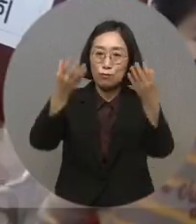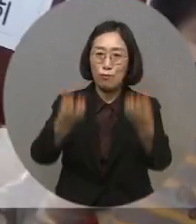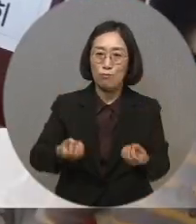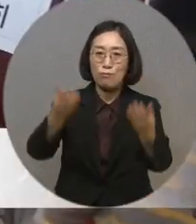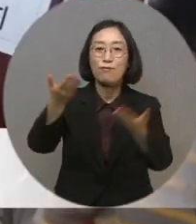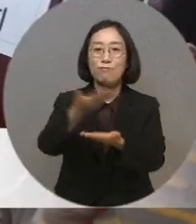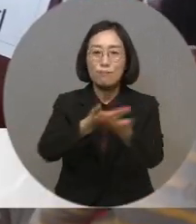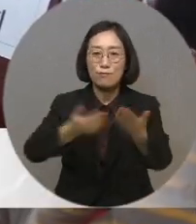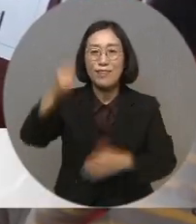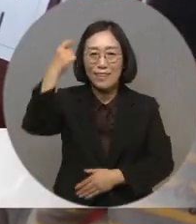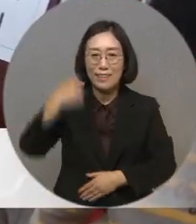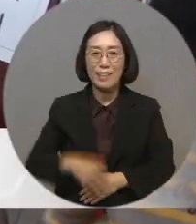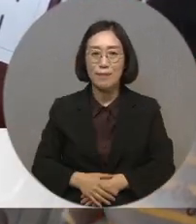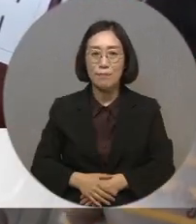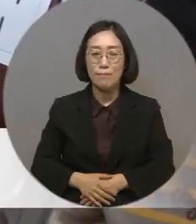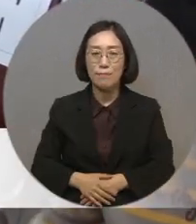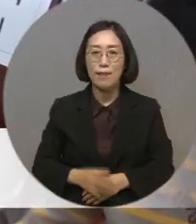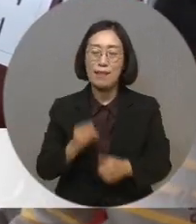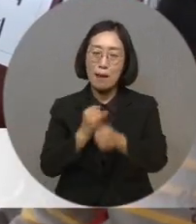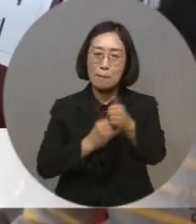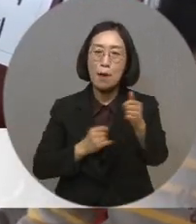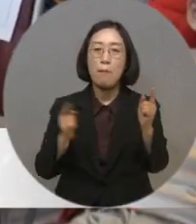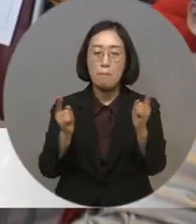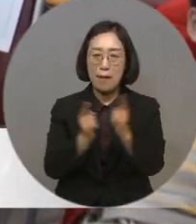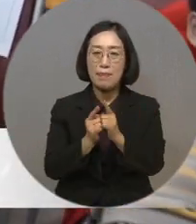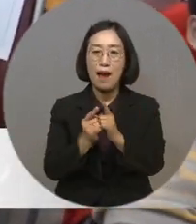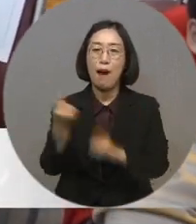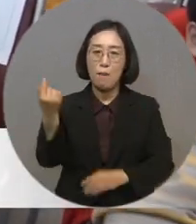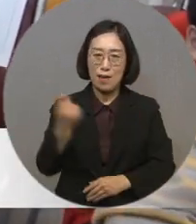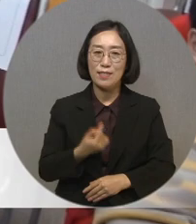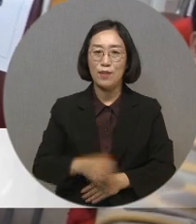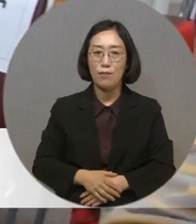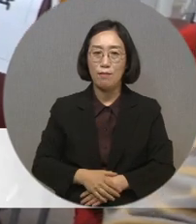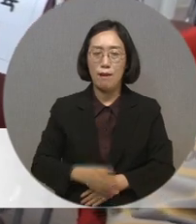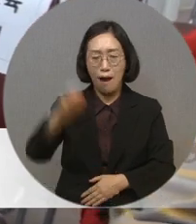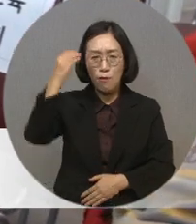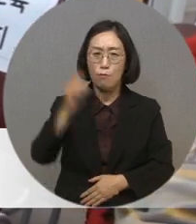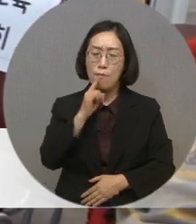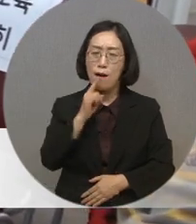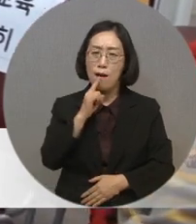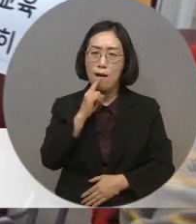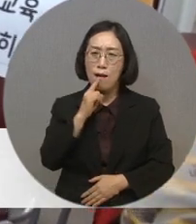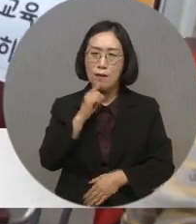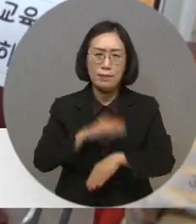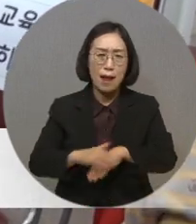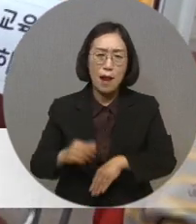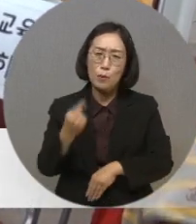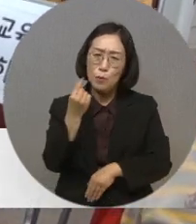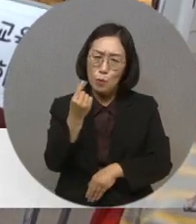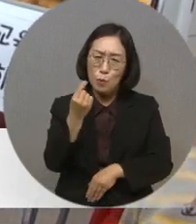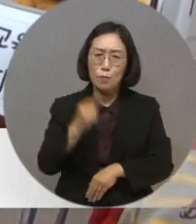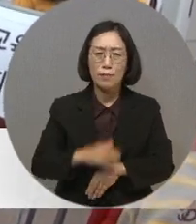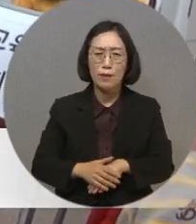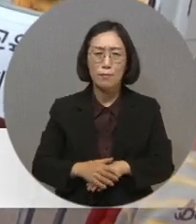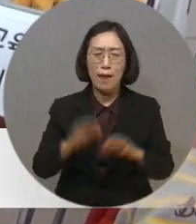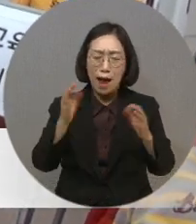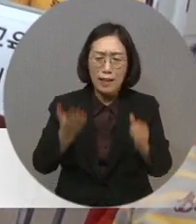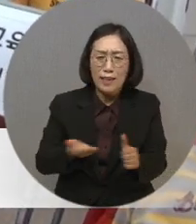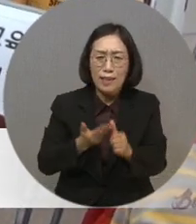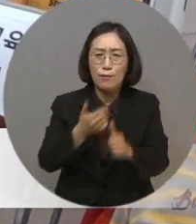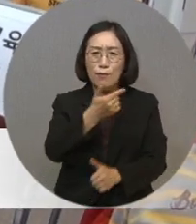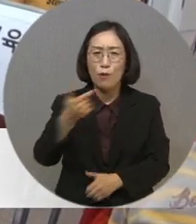분위기였습니다. 애기 아빠 만나게 너무 좋았어요. 한국말도 많이 안 배워. 아기도 키우고